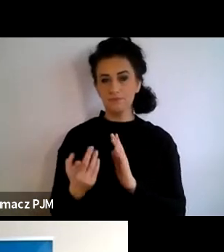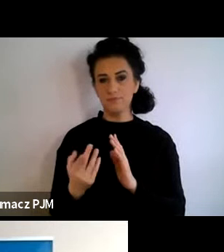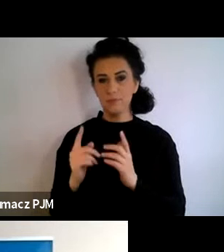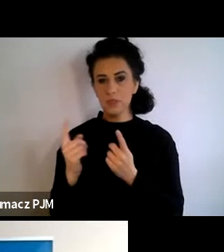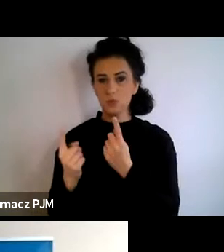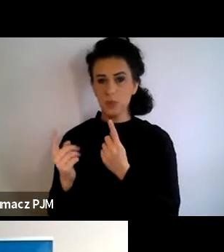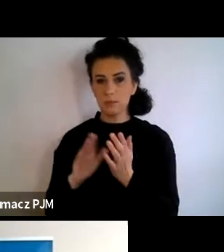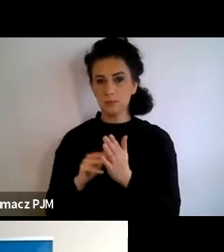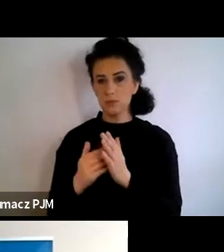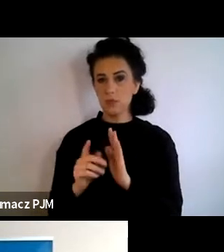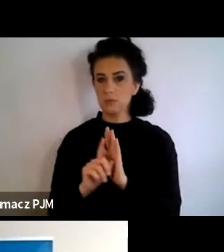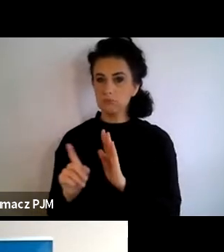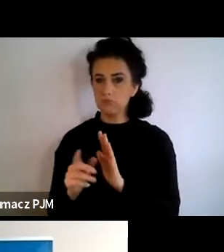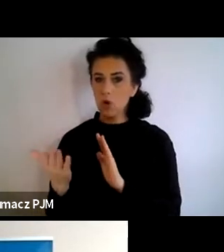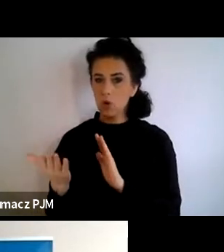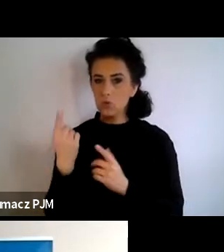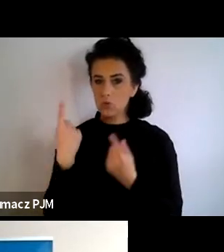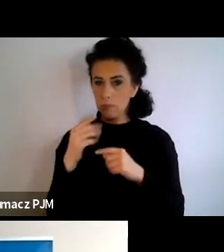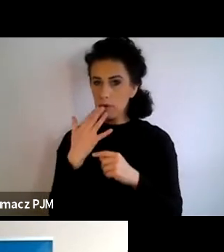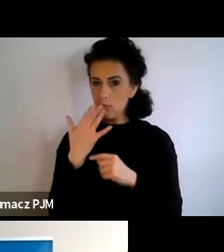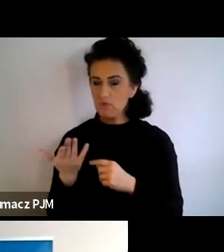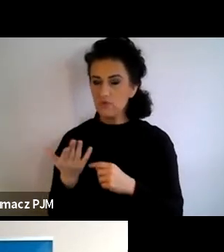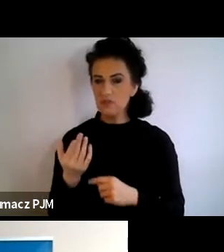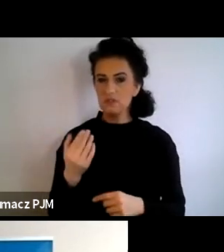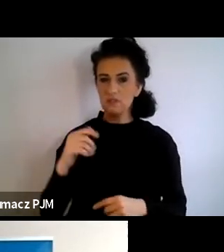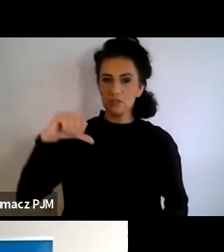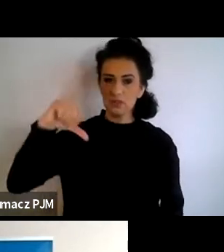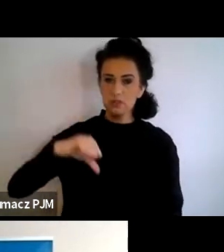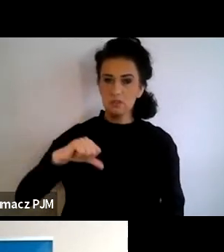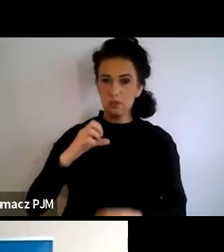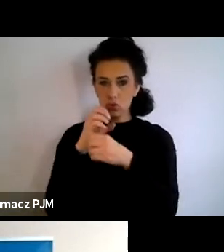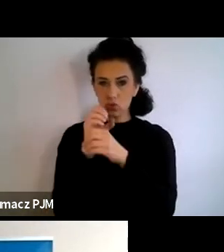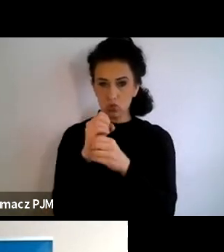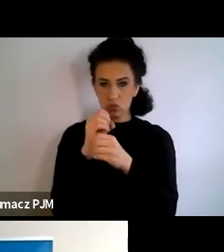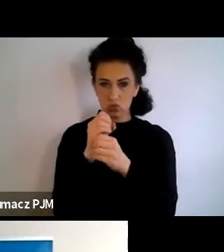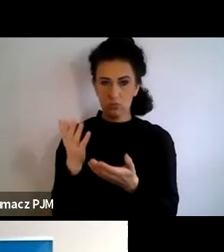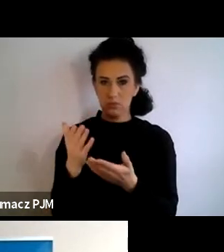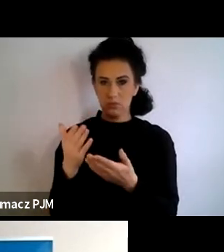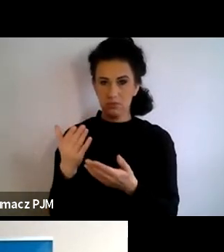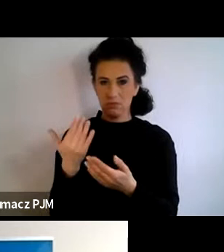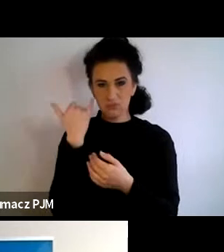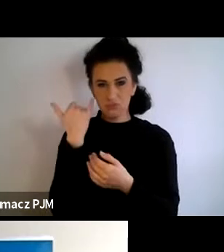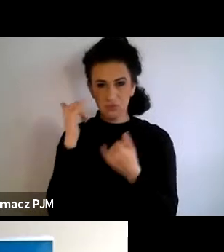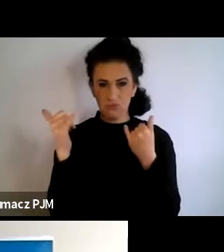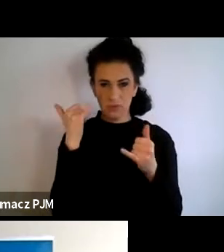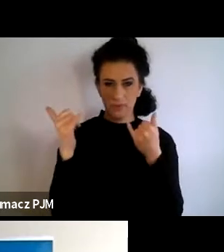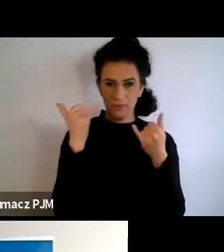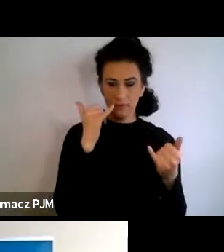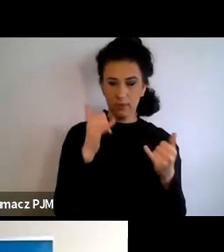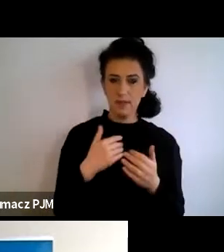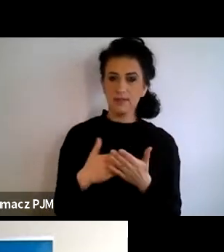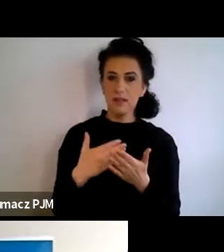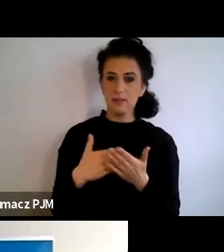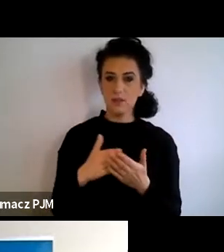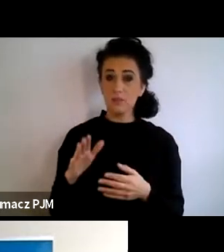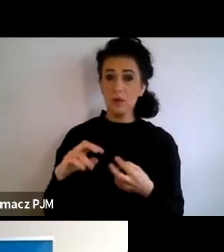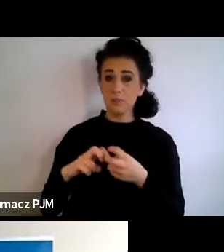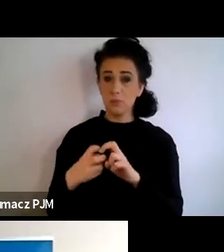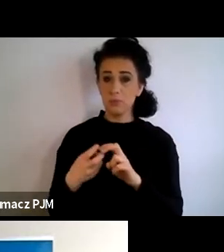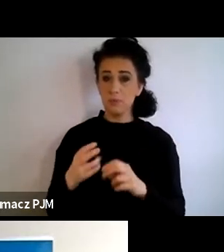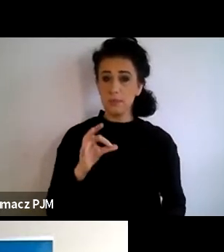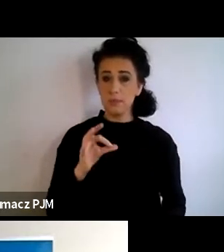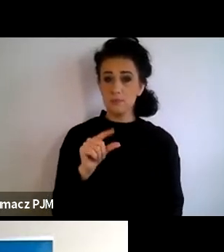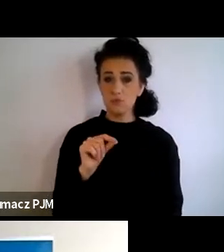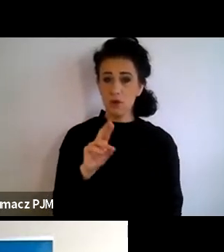mocno narzekają na platformę, jaką jest Zoom, ale głównie dlatego, że mają duże problemy ze sprzętem, od strony sprzętowej.